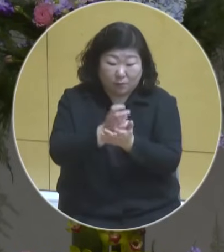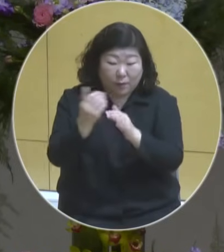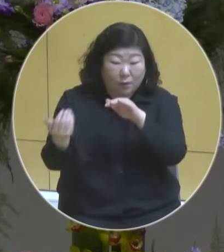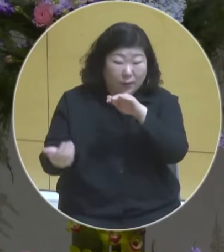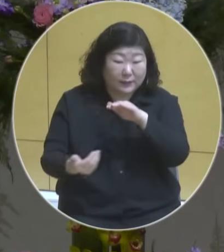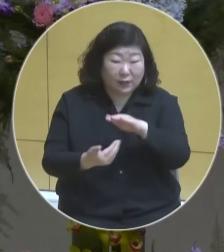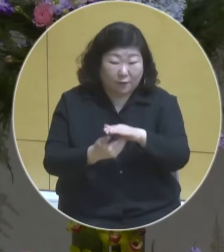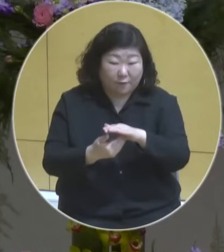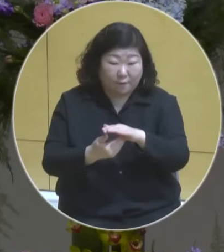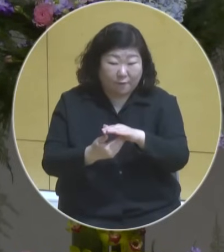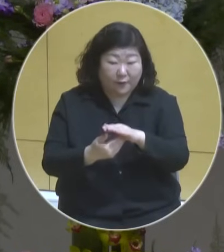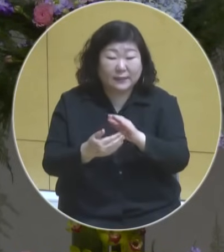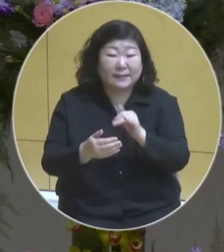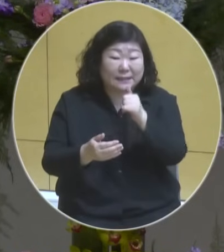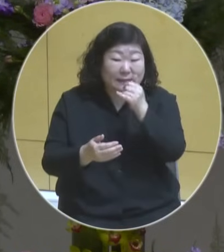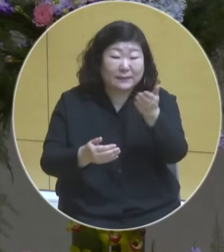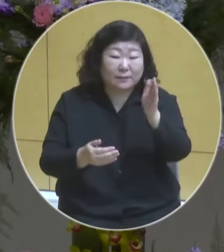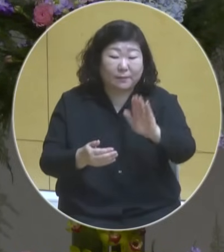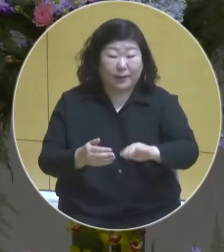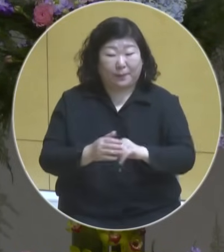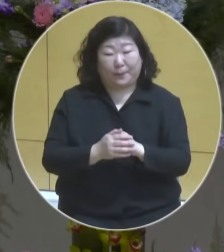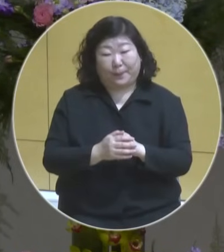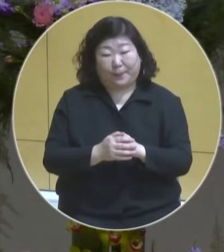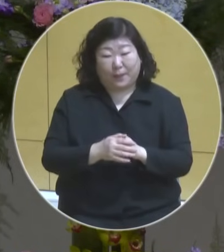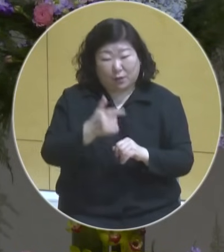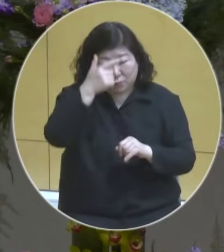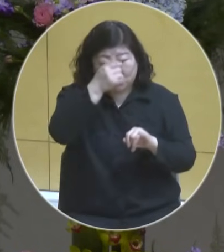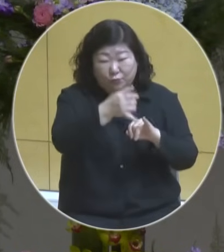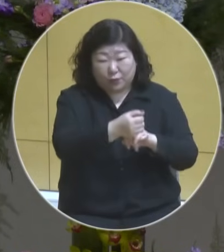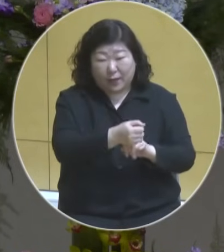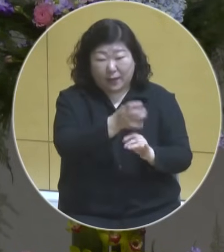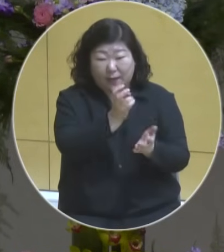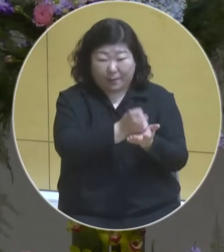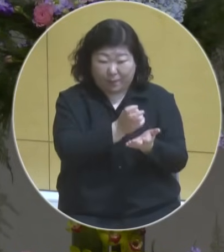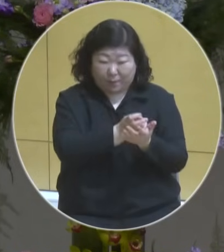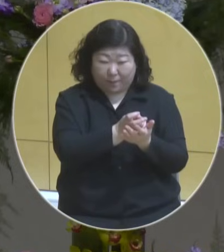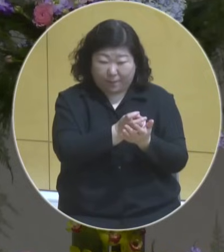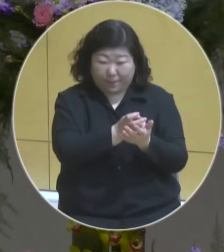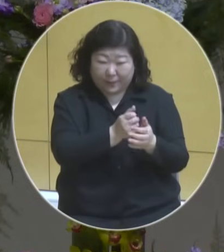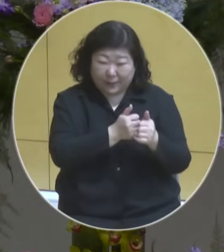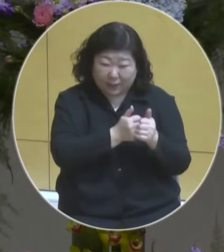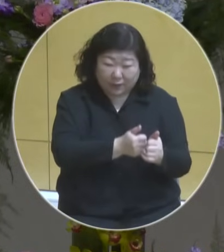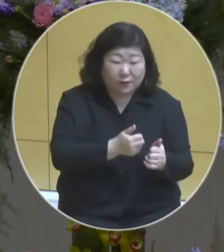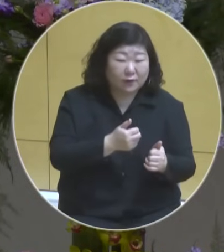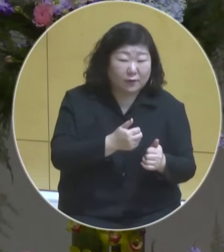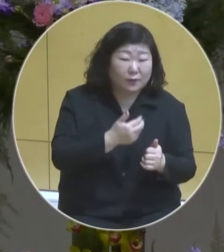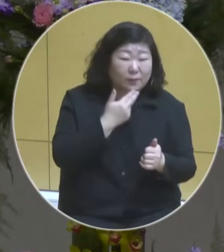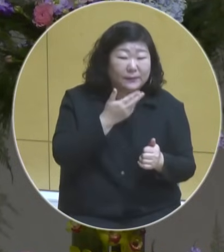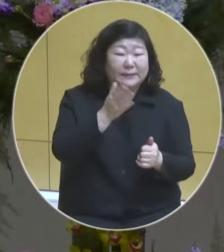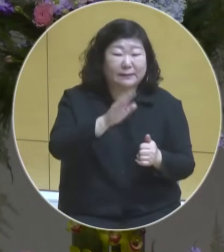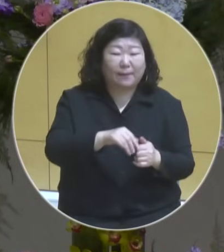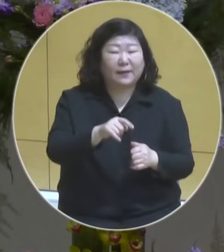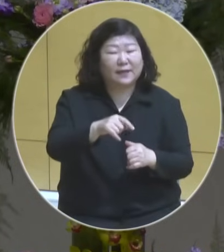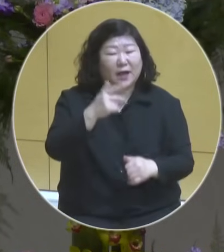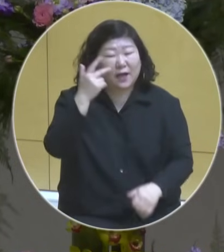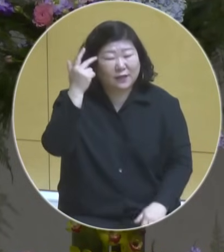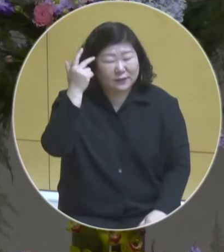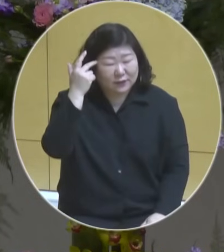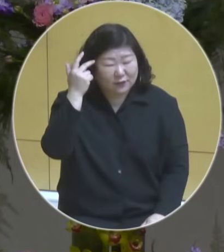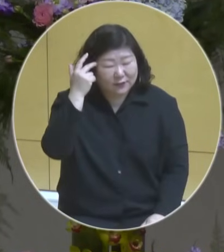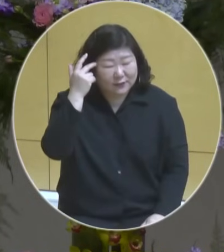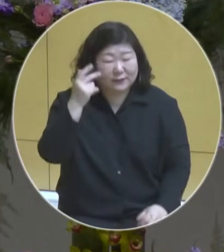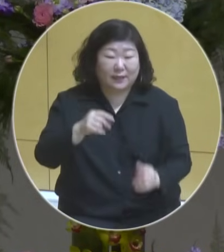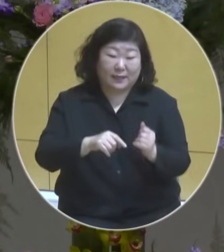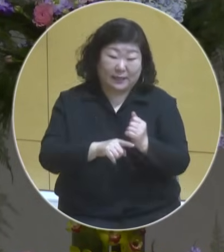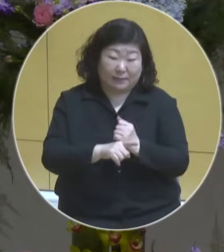오늘날에는 더 이상 구약의 제사법 법과 율법에 매일 필요는 없지만 그러나 그 정신과 의미를 기억하고